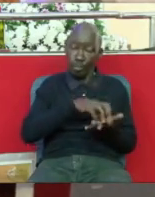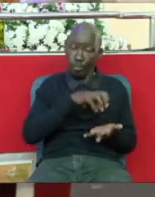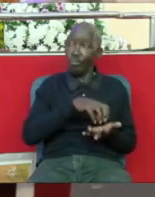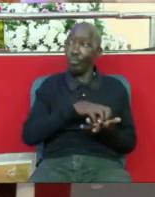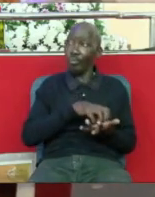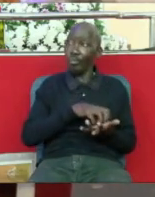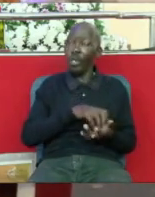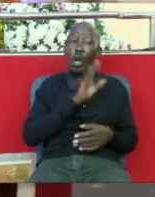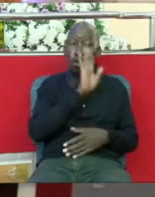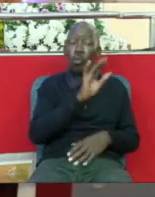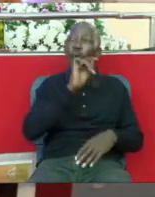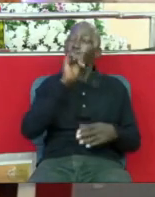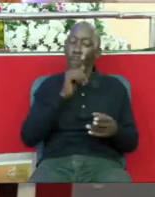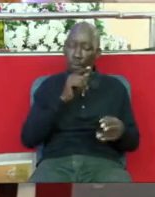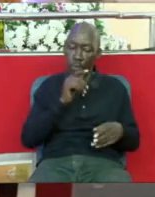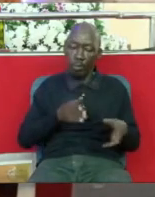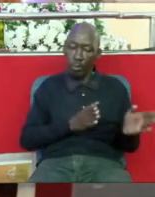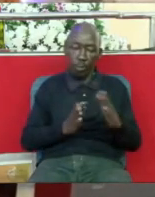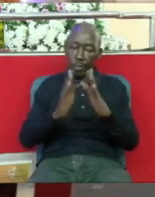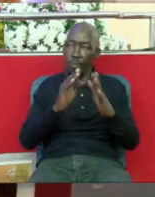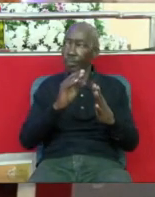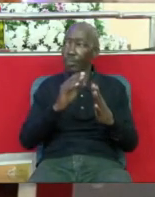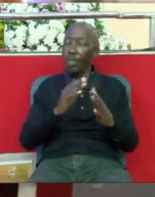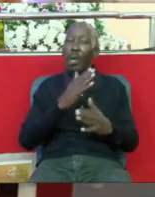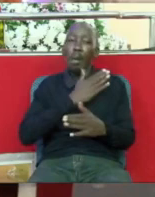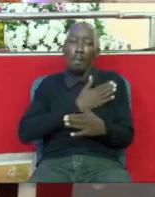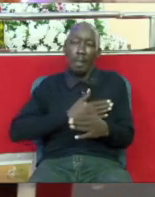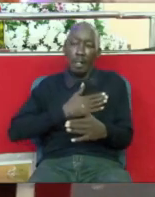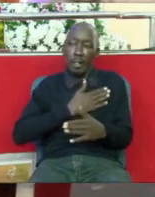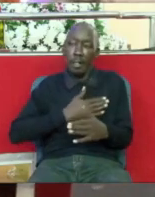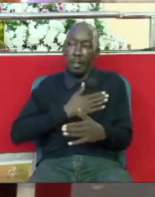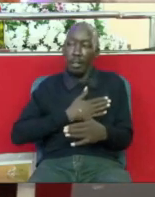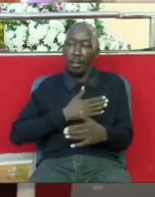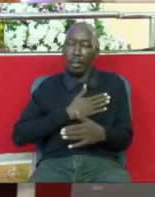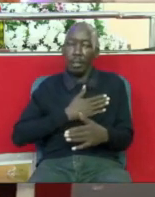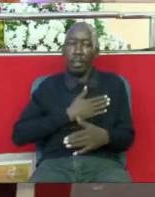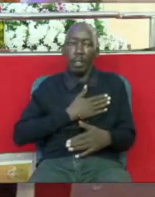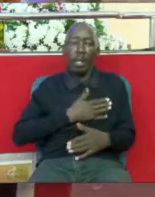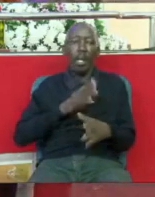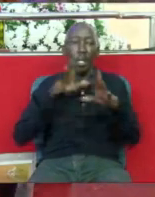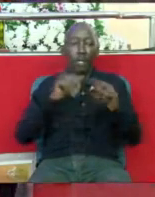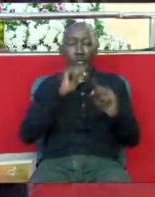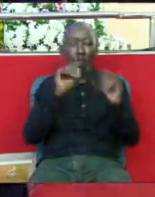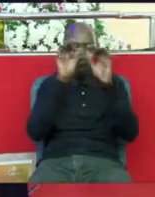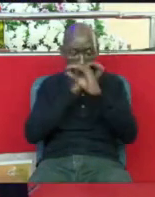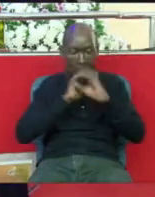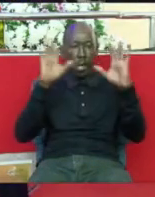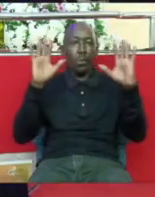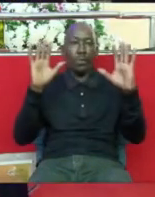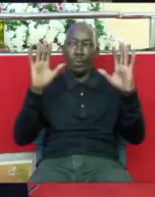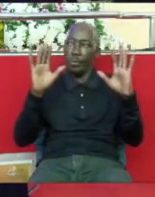yako. And your moment. Na nafasi wakati wako. Receive the miracle. Pokea mujiza wako.